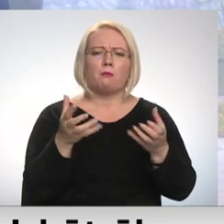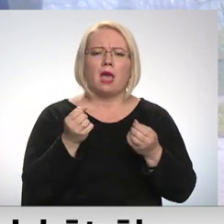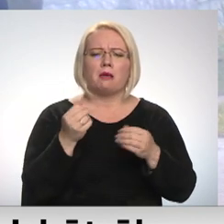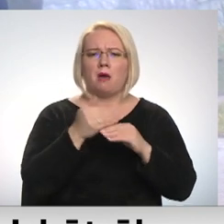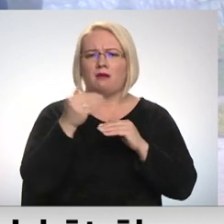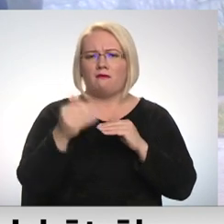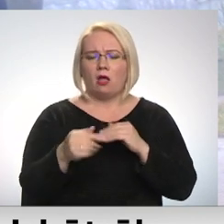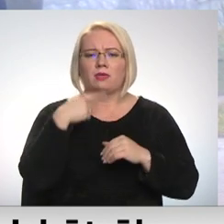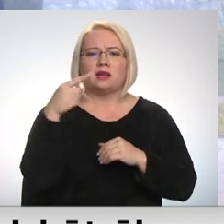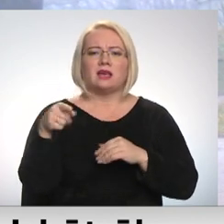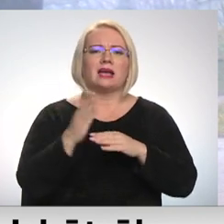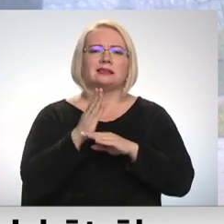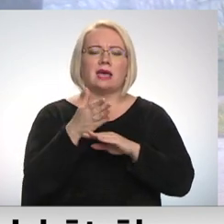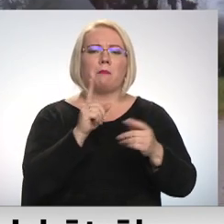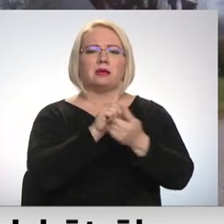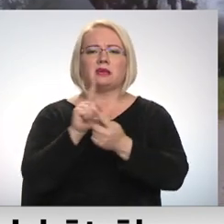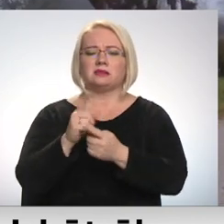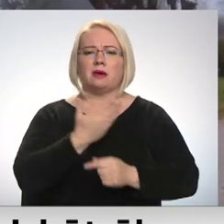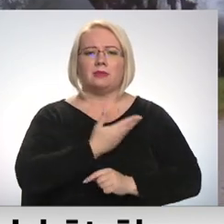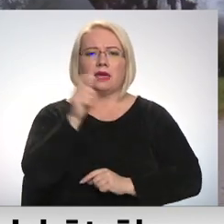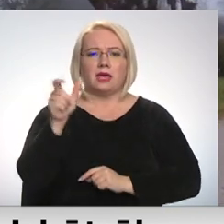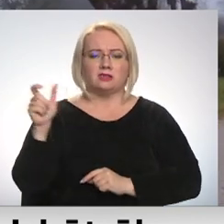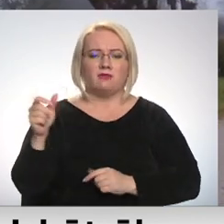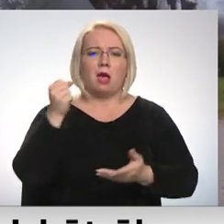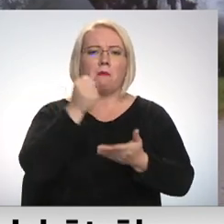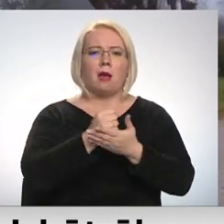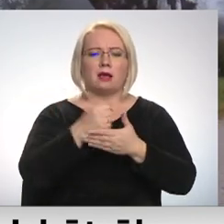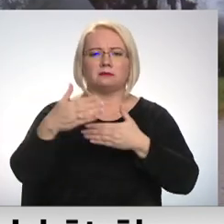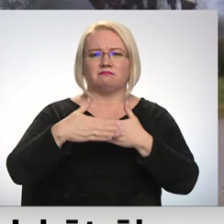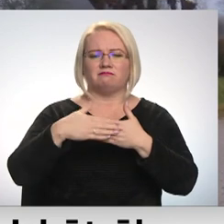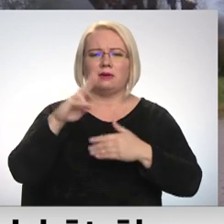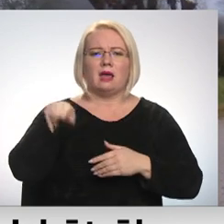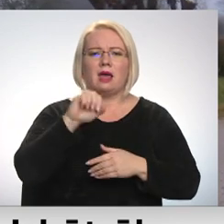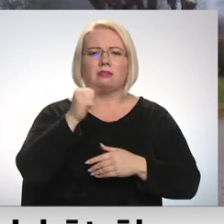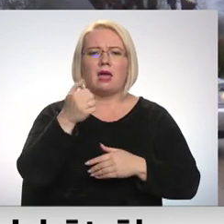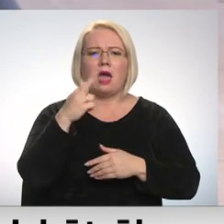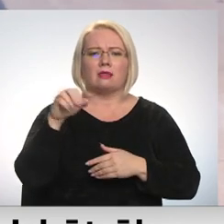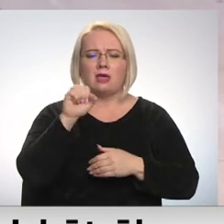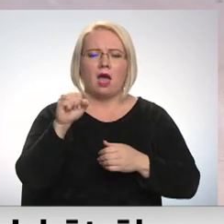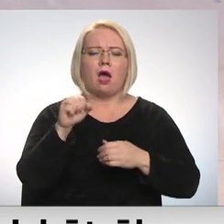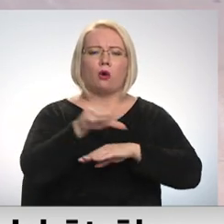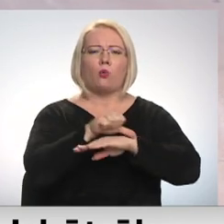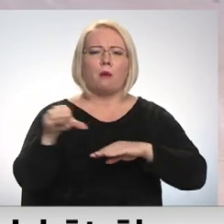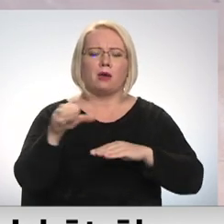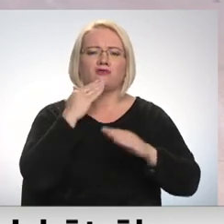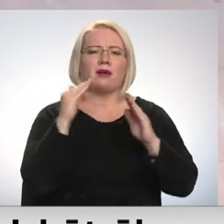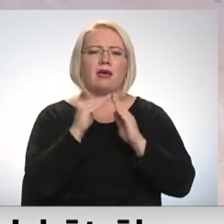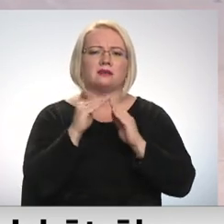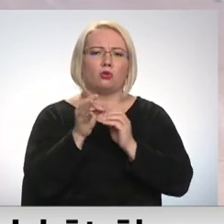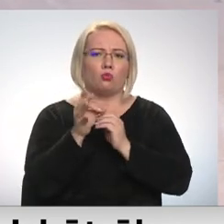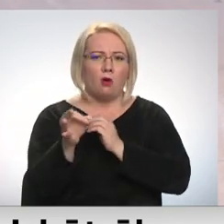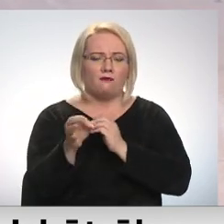uzsver Andzeļu ciemā sastaptie iedzīvotāji. Pagas satrodas netālu no Dagdas, robežojas ar ēzetnes novadu un tajā dzīvo aptuveni